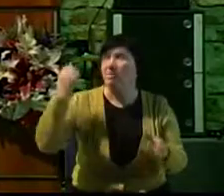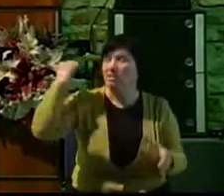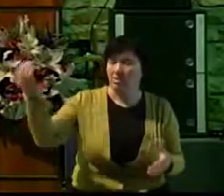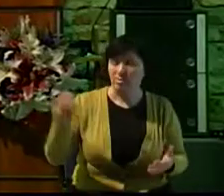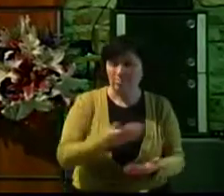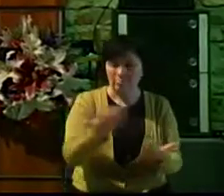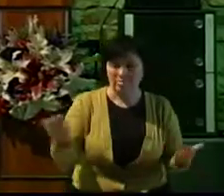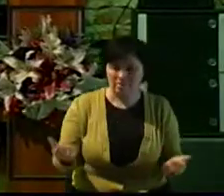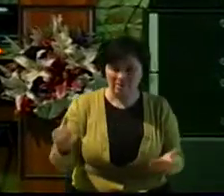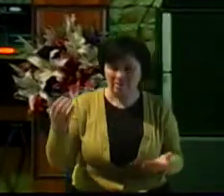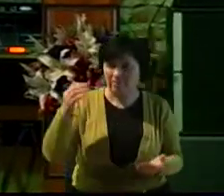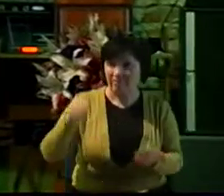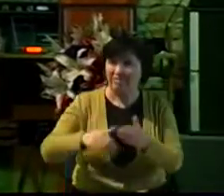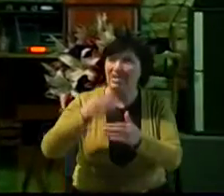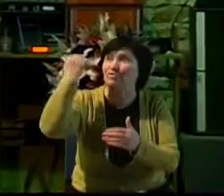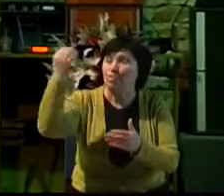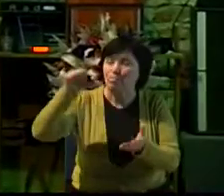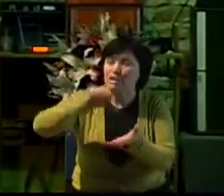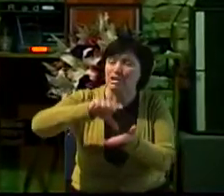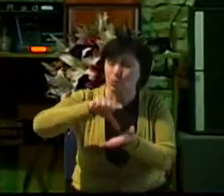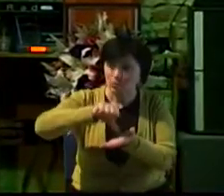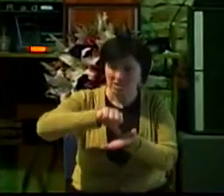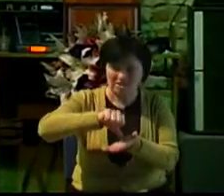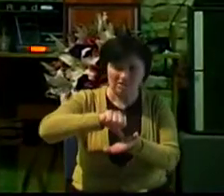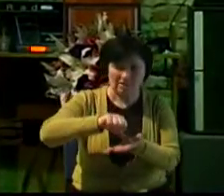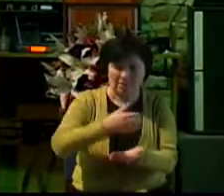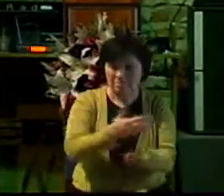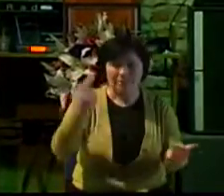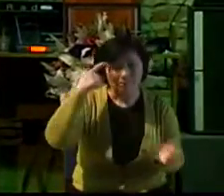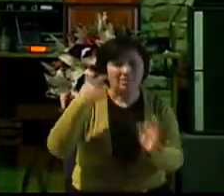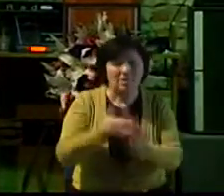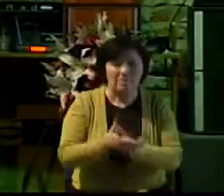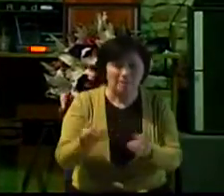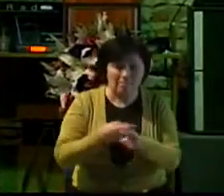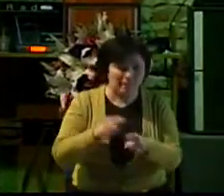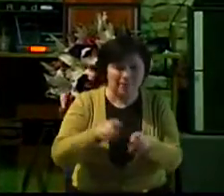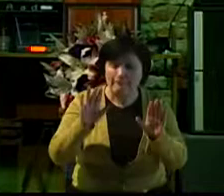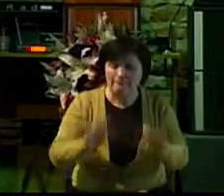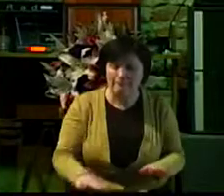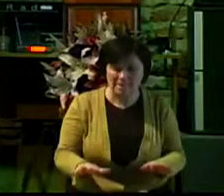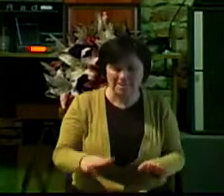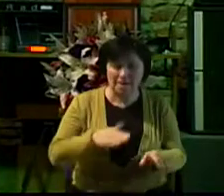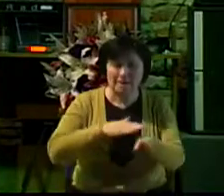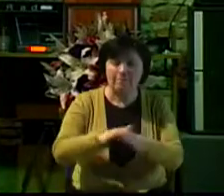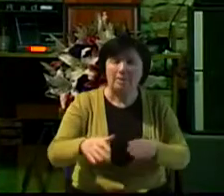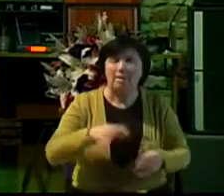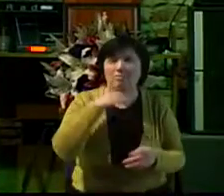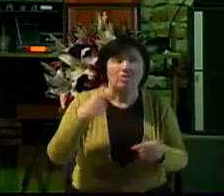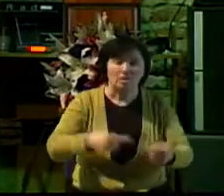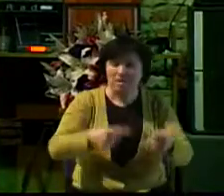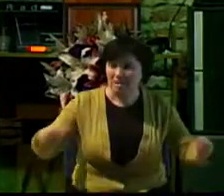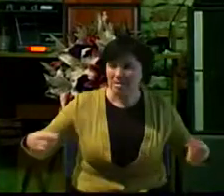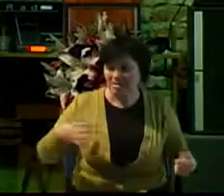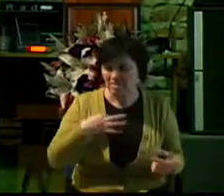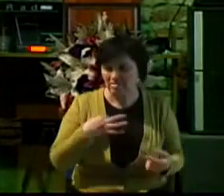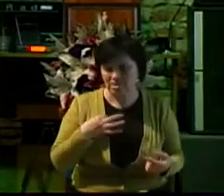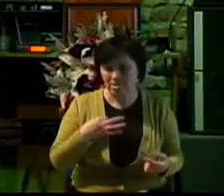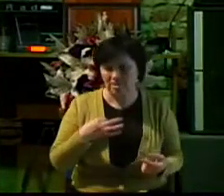нужно останавливаться. Мы можем молиться и дальше, особенно если это касается больных людей или ситуации, которая может быть